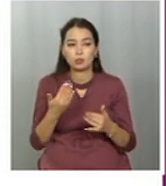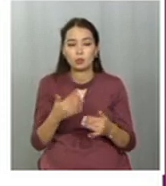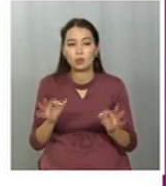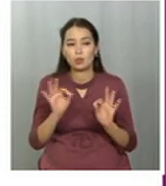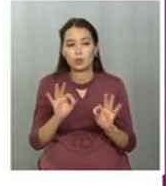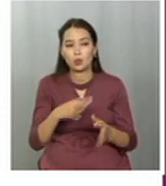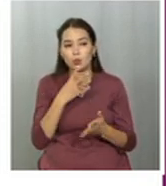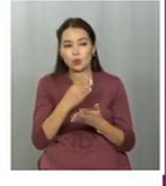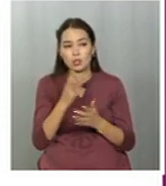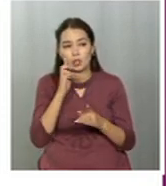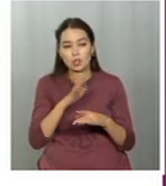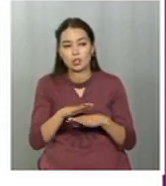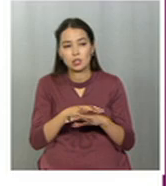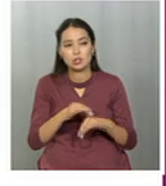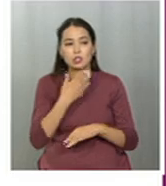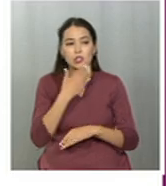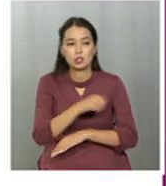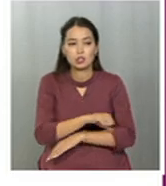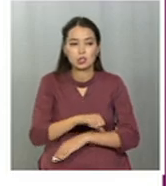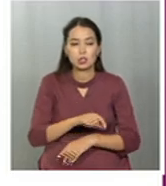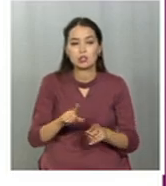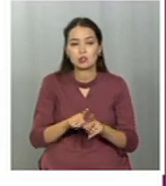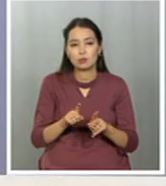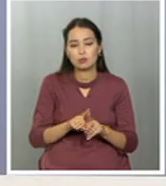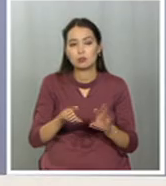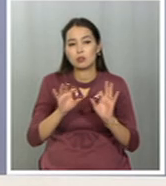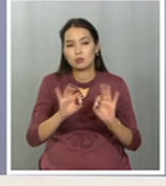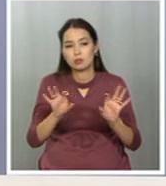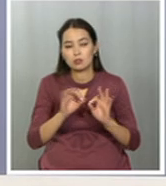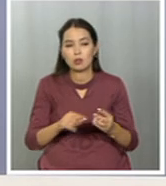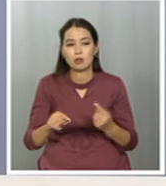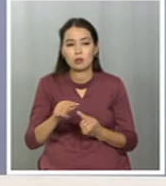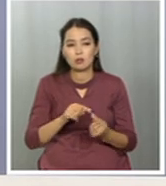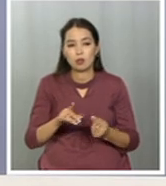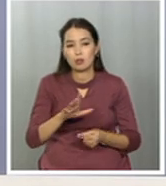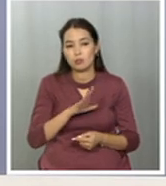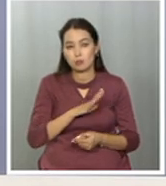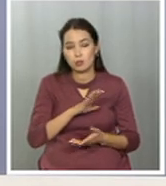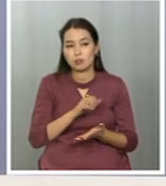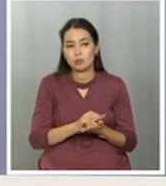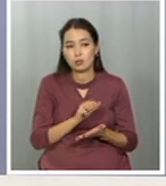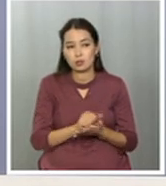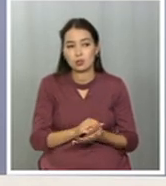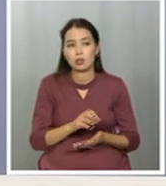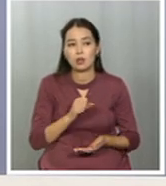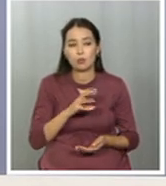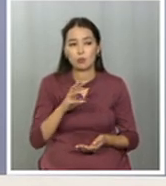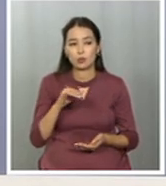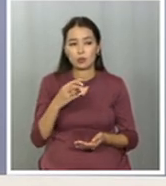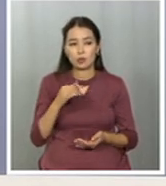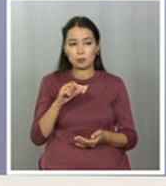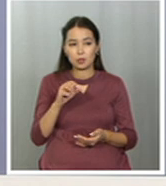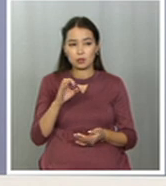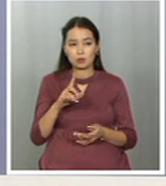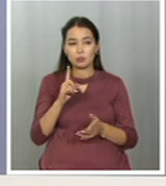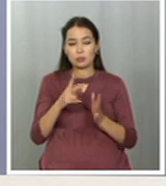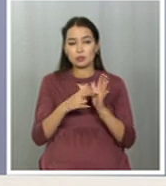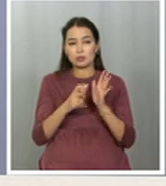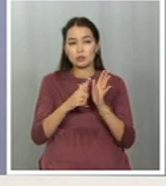елімізде және шетелдерде насихаттаумен айналысқан. Қажымқан Мұңайтпасұлы 1871 жылы дүниеге